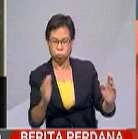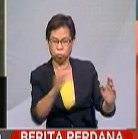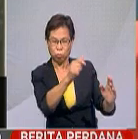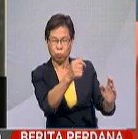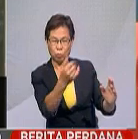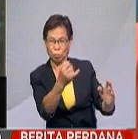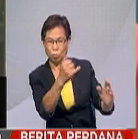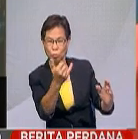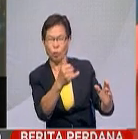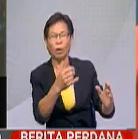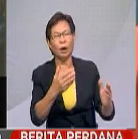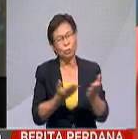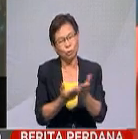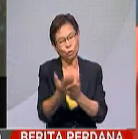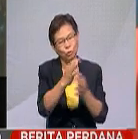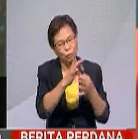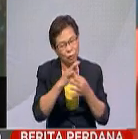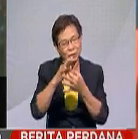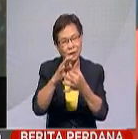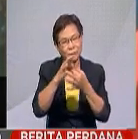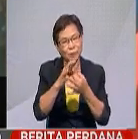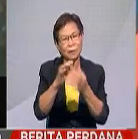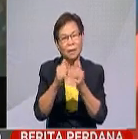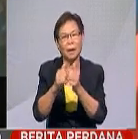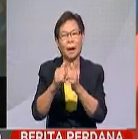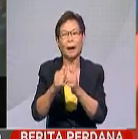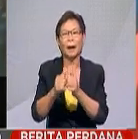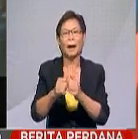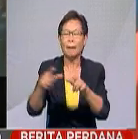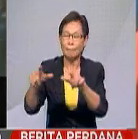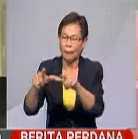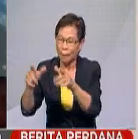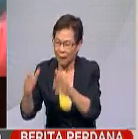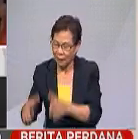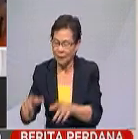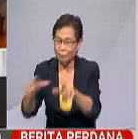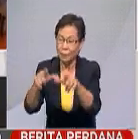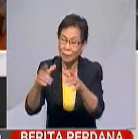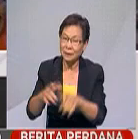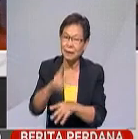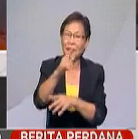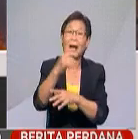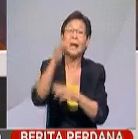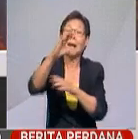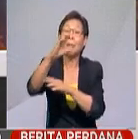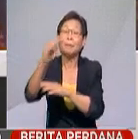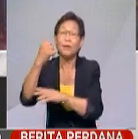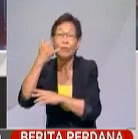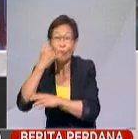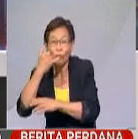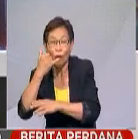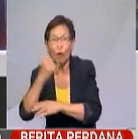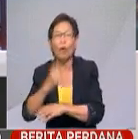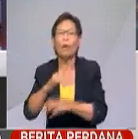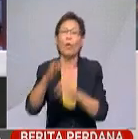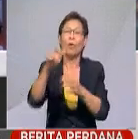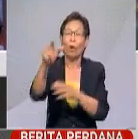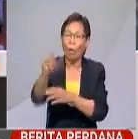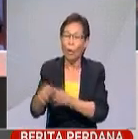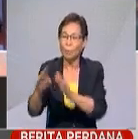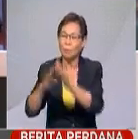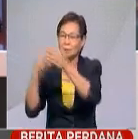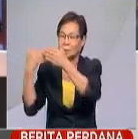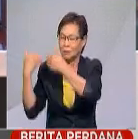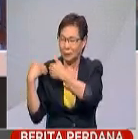kerjasama dengan semua pihak yang terlibat termasuklah pelesen-pelesen kita, pihak-pihak telco, pihak-pihak berkepentingan